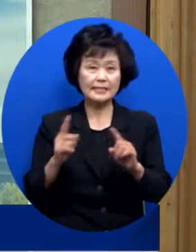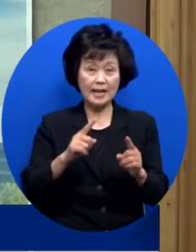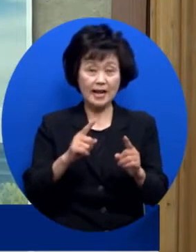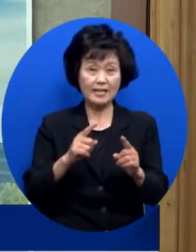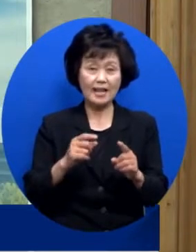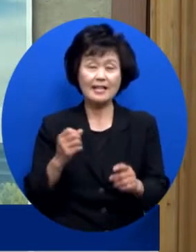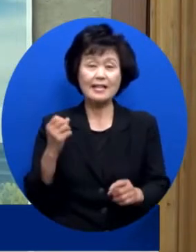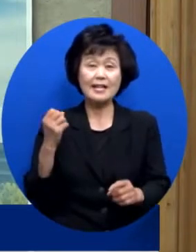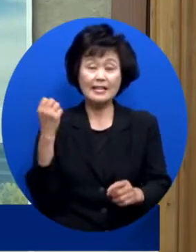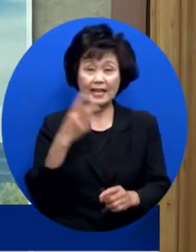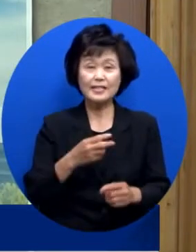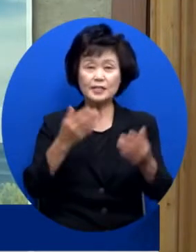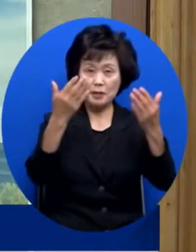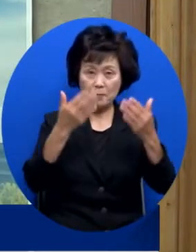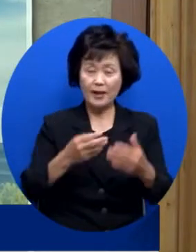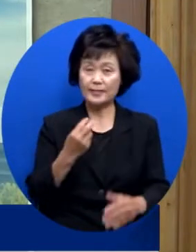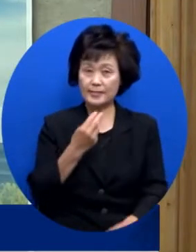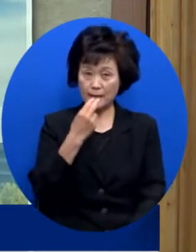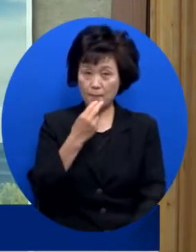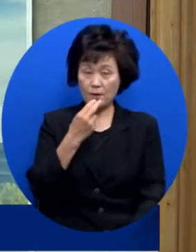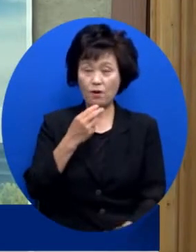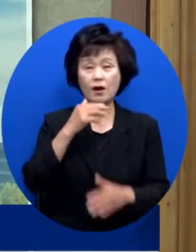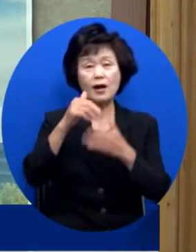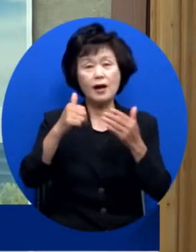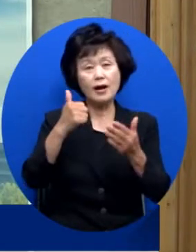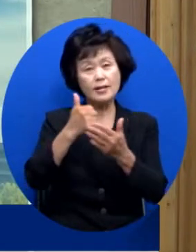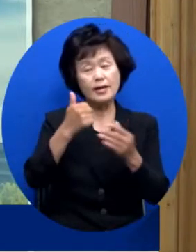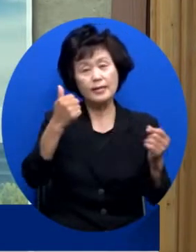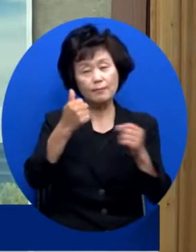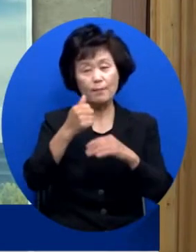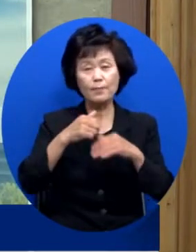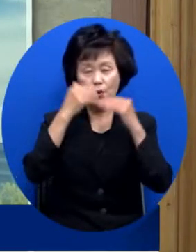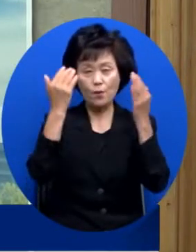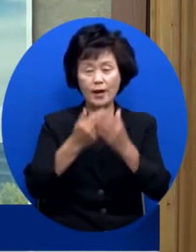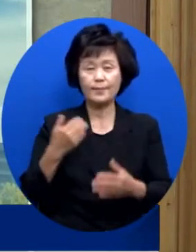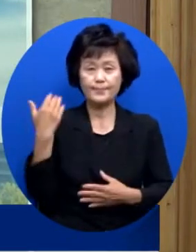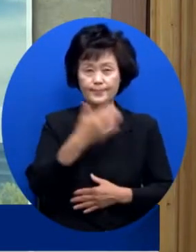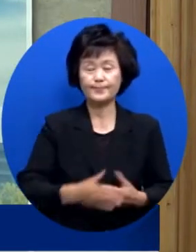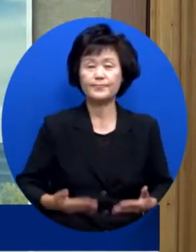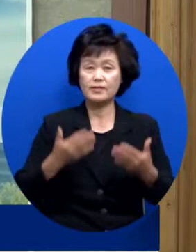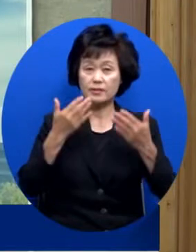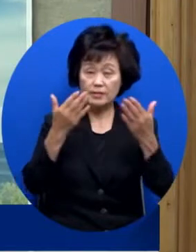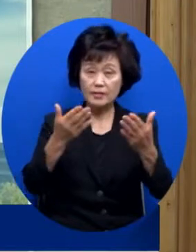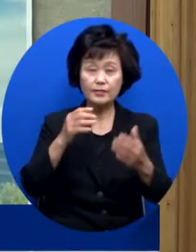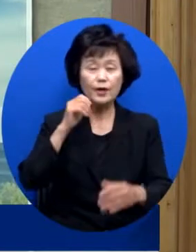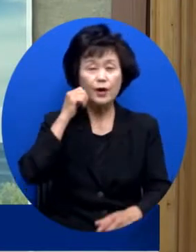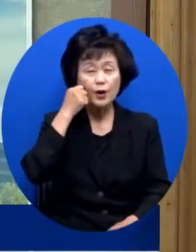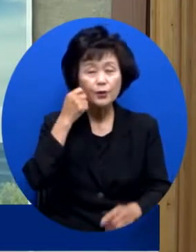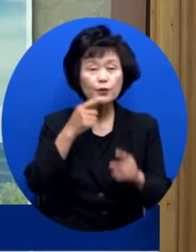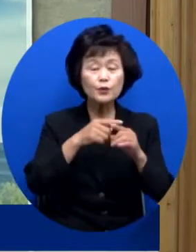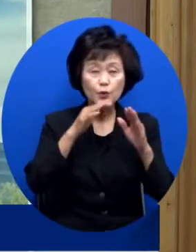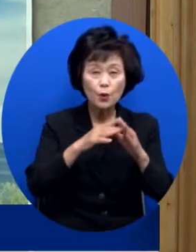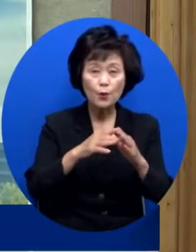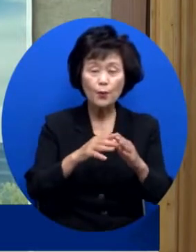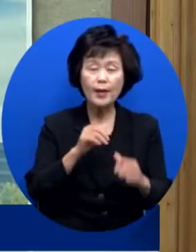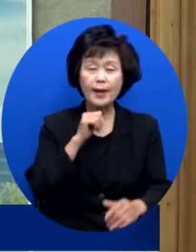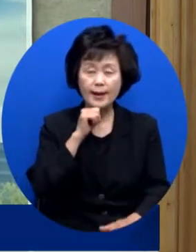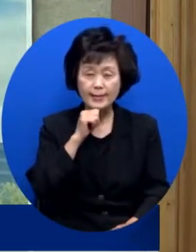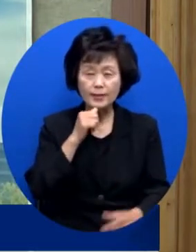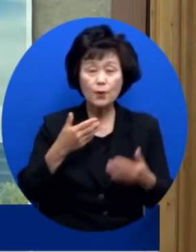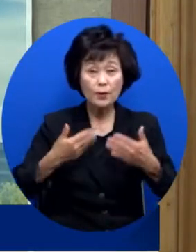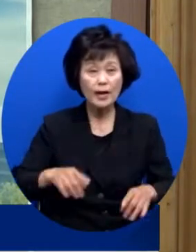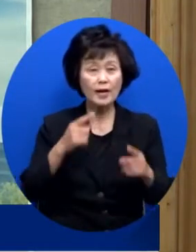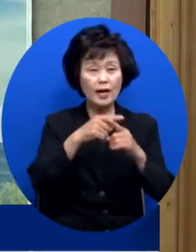제2의 생명을 하나님 앞에 완전히 헌신해서 어려운 교회, 개척교회를